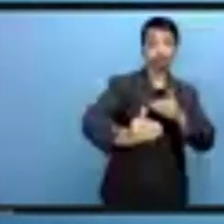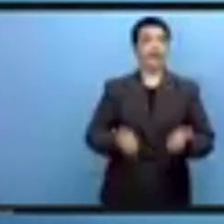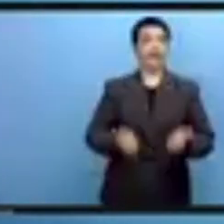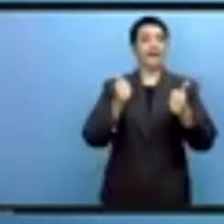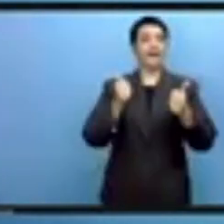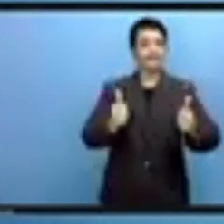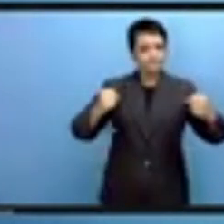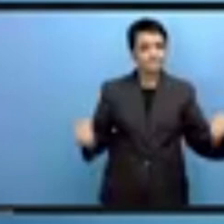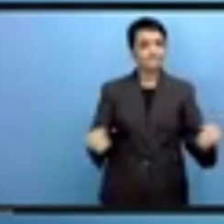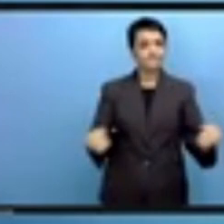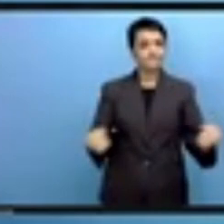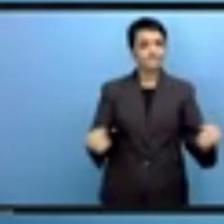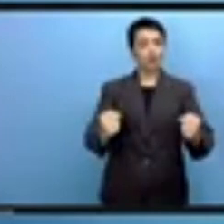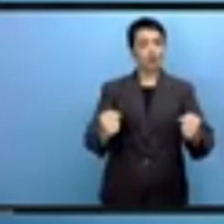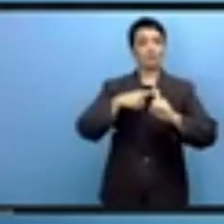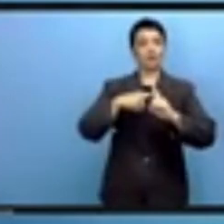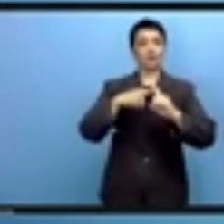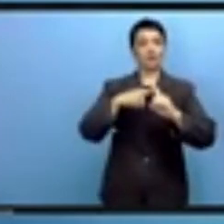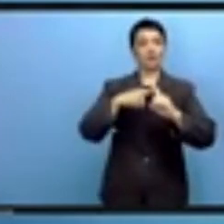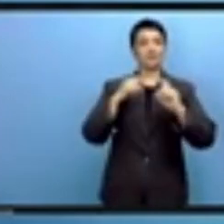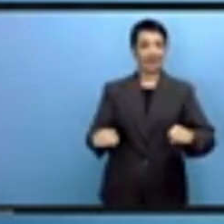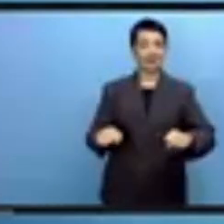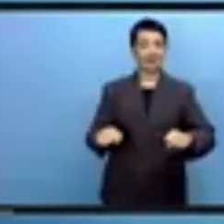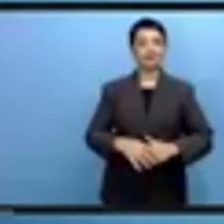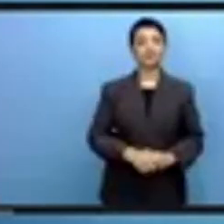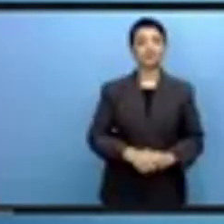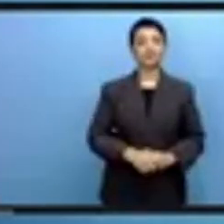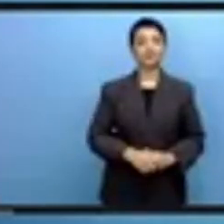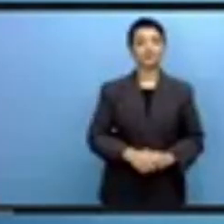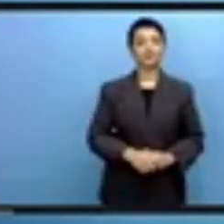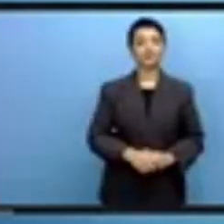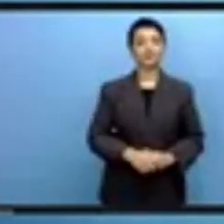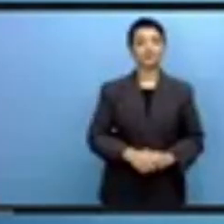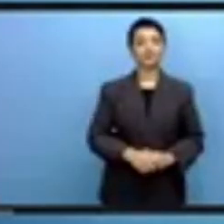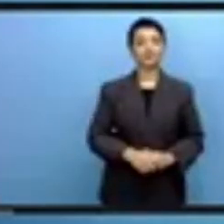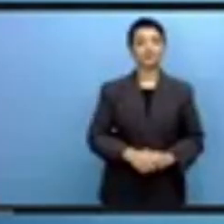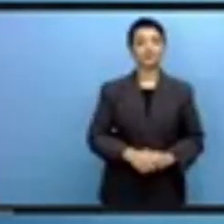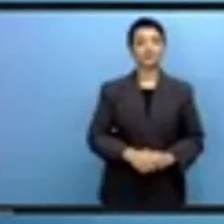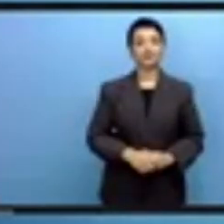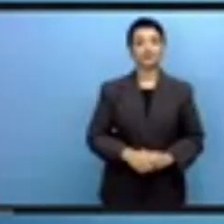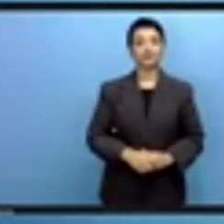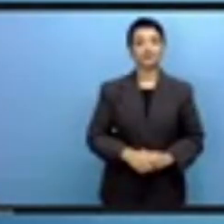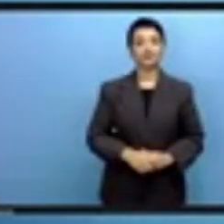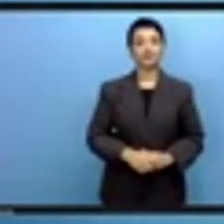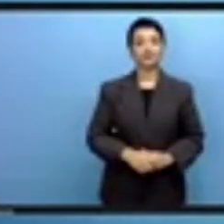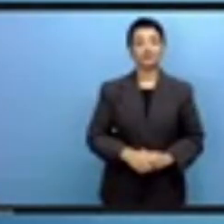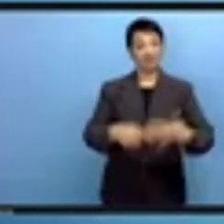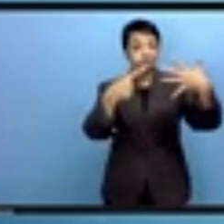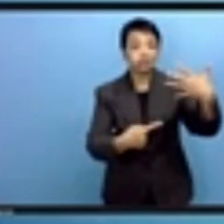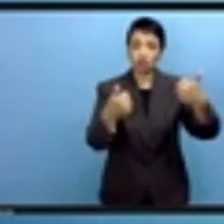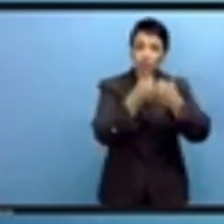这将会为我们的社群提供一个非常重要的目标。